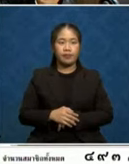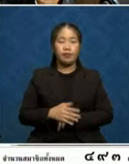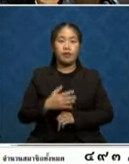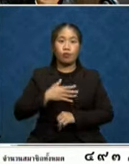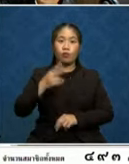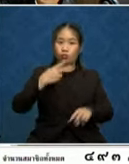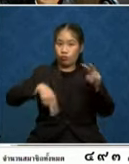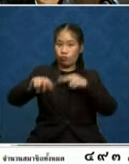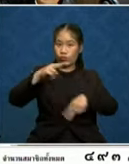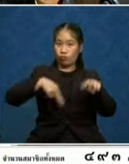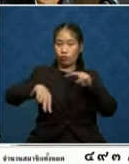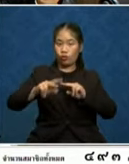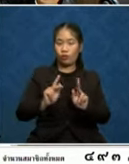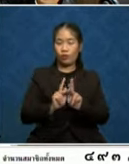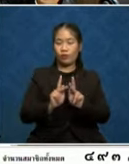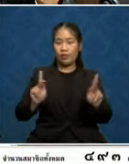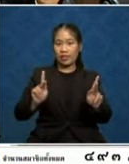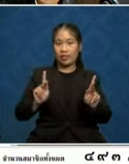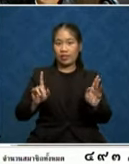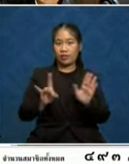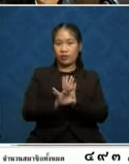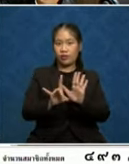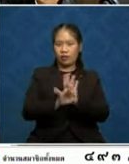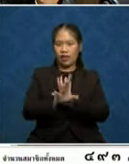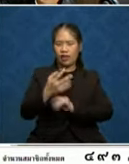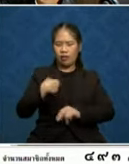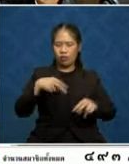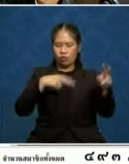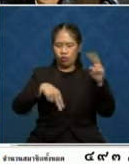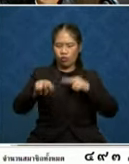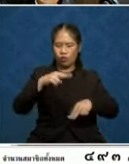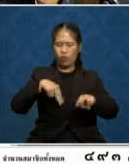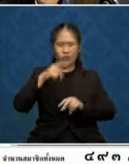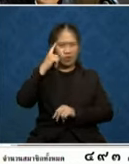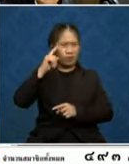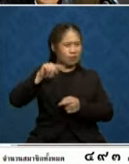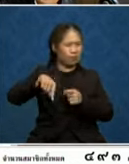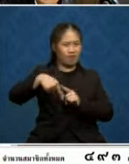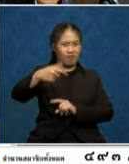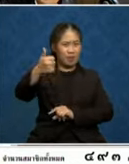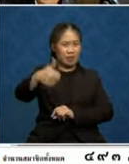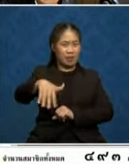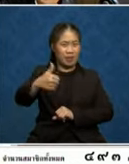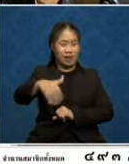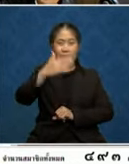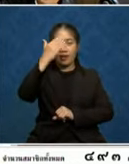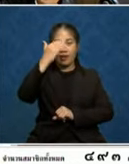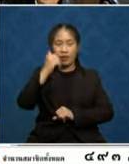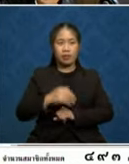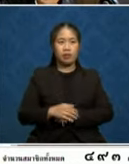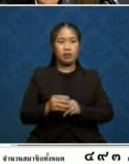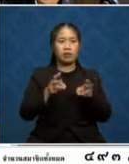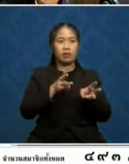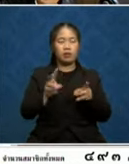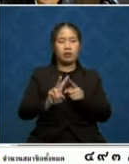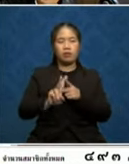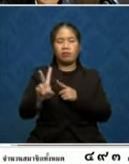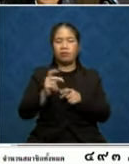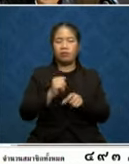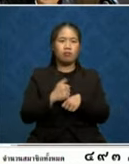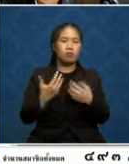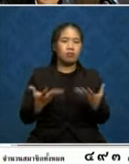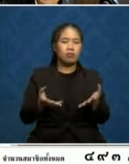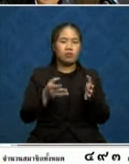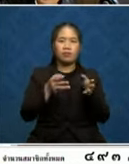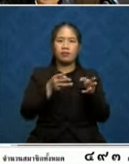ผมตัวสอบร่างของกมาตการ ทั้สุดท้ายที่แก้มาเนี่ยมนเปลไปไม่ได้เลยครับช่ทางที่ 2 เจาไปแค่ไขให้มีหรกก